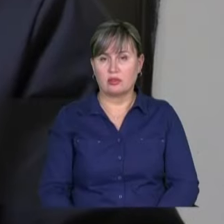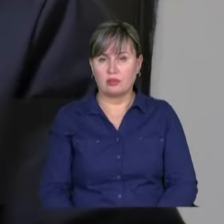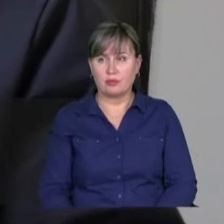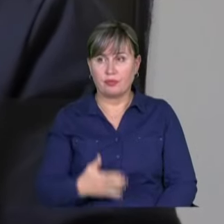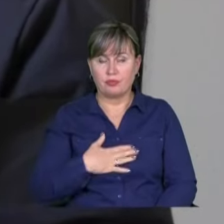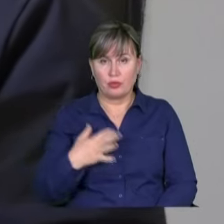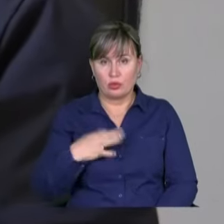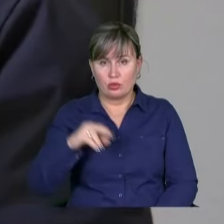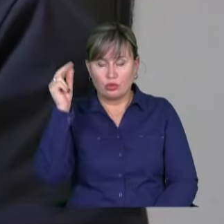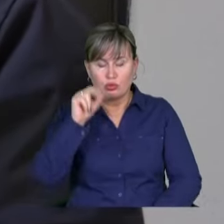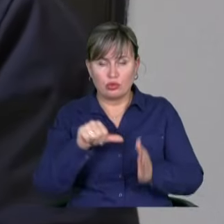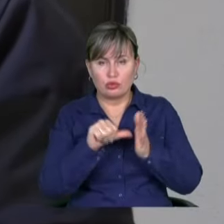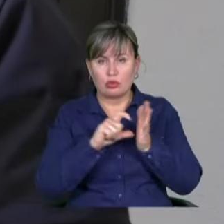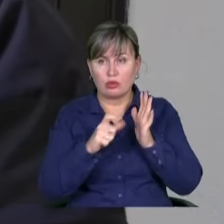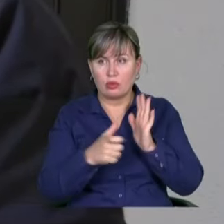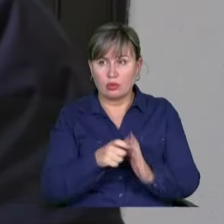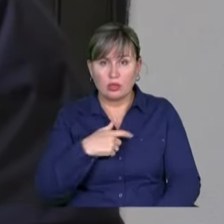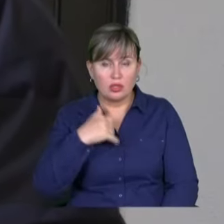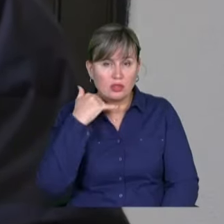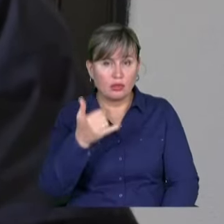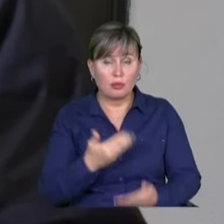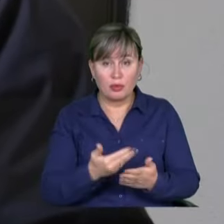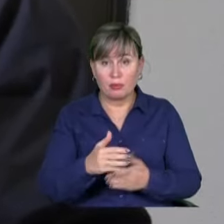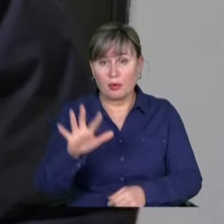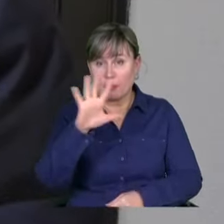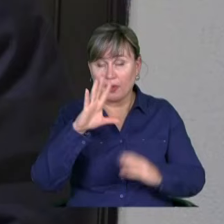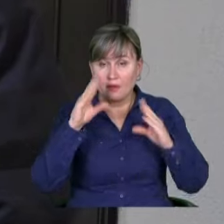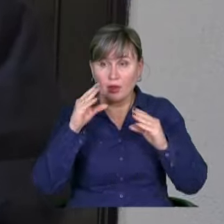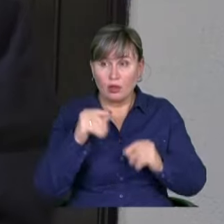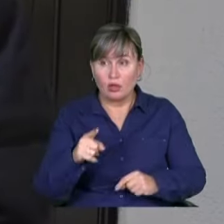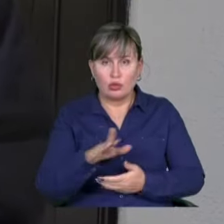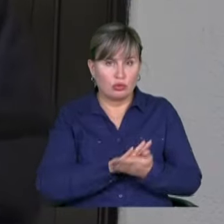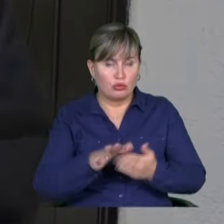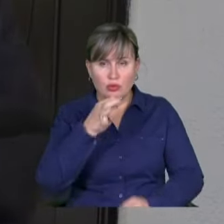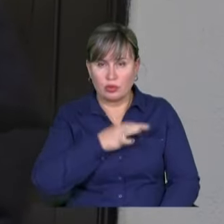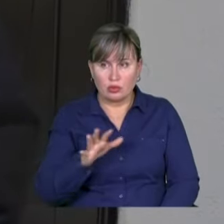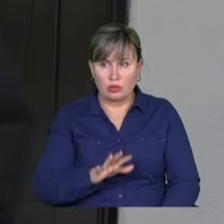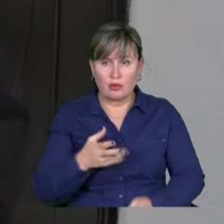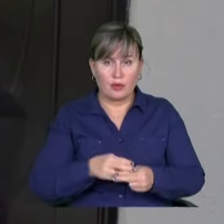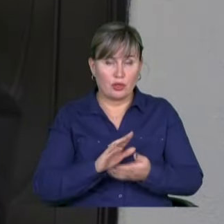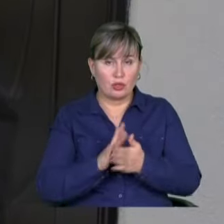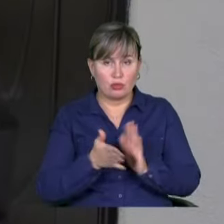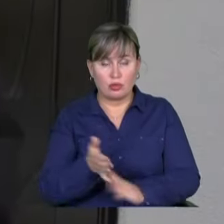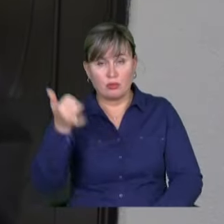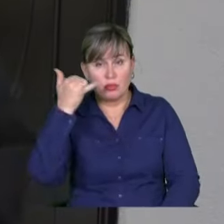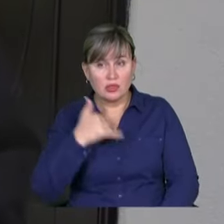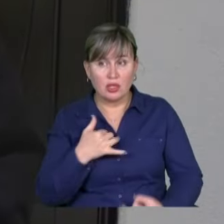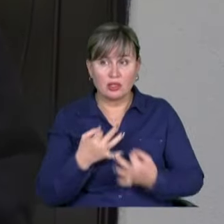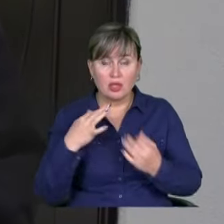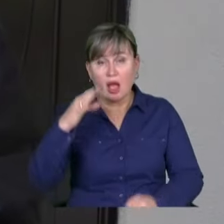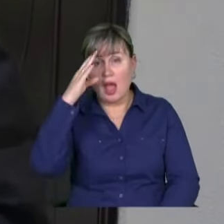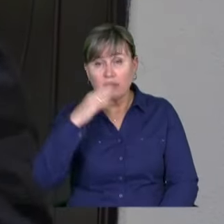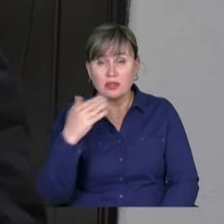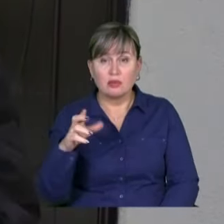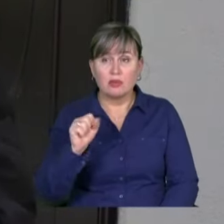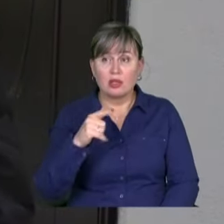Мой сын учится в 6 классе. Я ему звонила примерно в 5 часов вечера. Он мне ничего не сказал. Об этой ситуации мне позвонил и рассказал отец